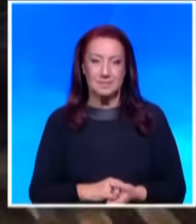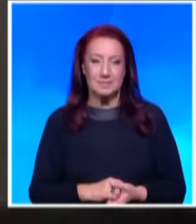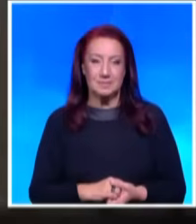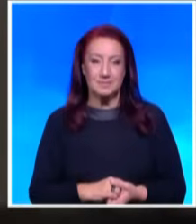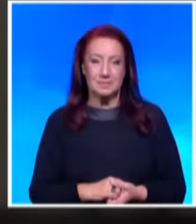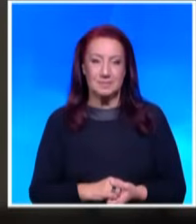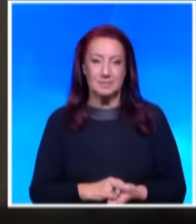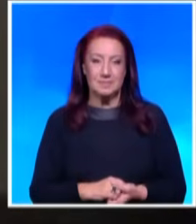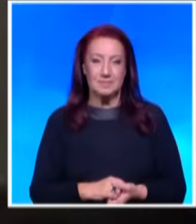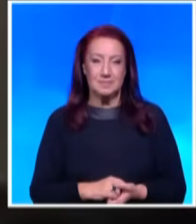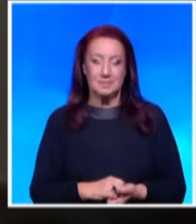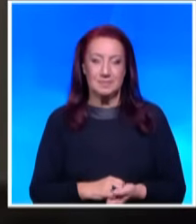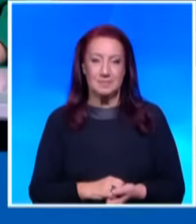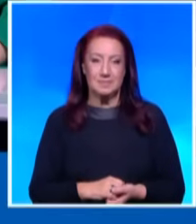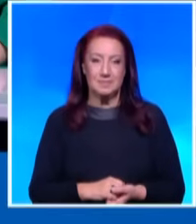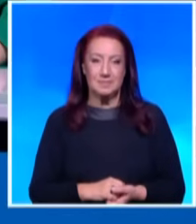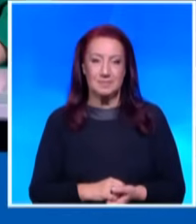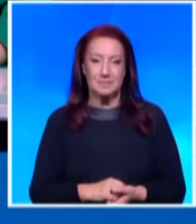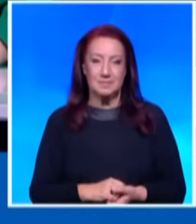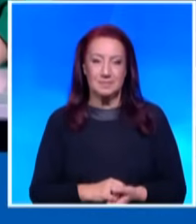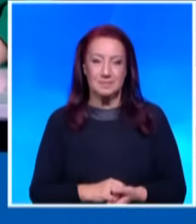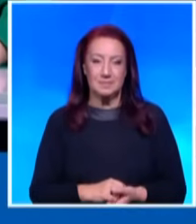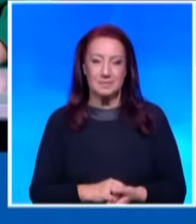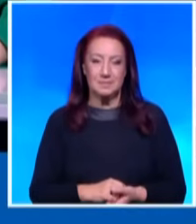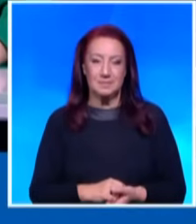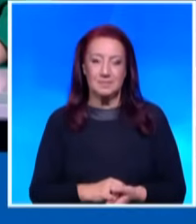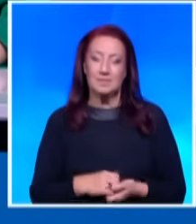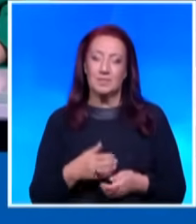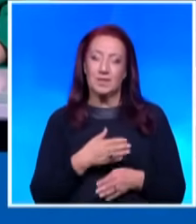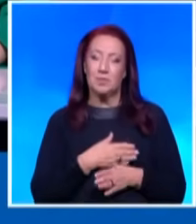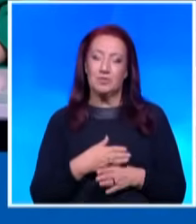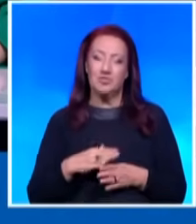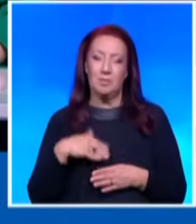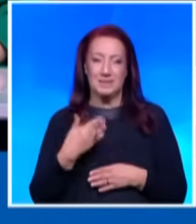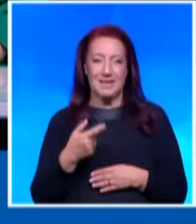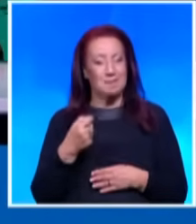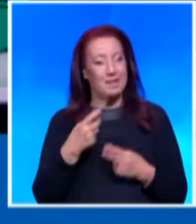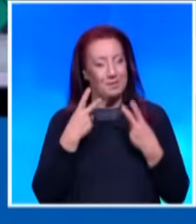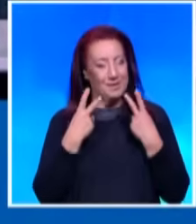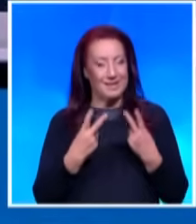Продължаваме след малко. Останете с нас.